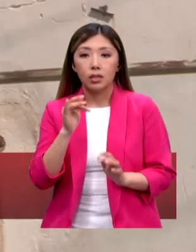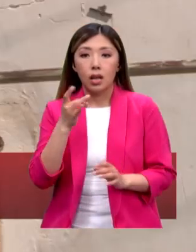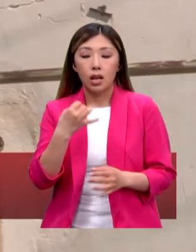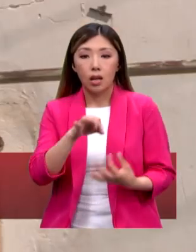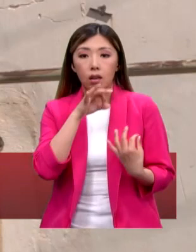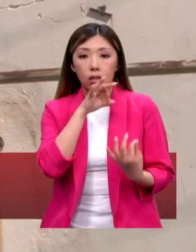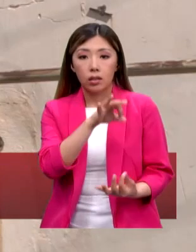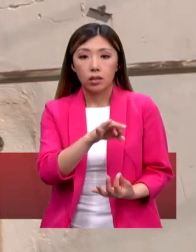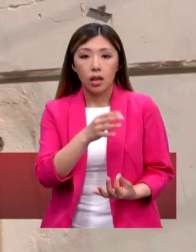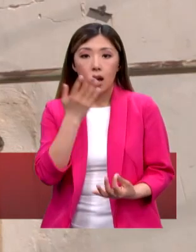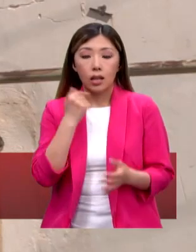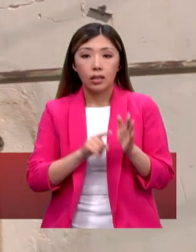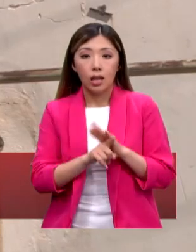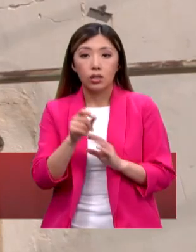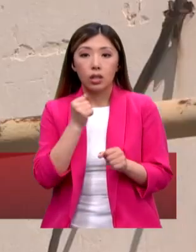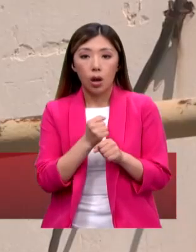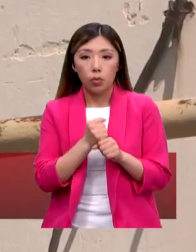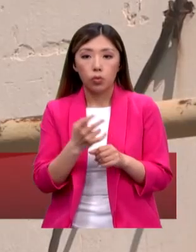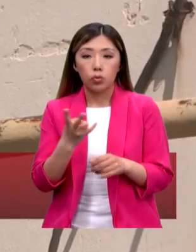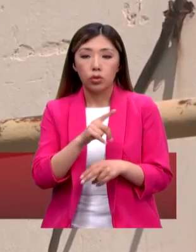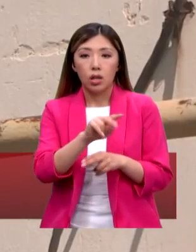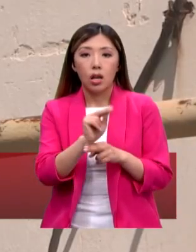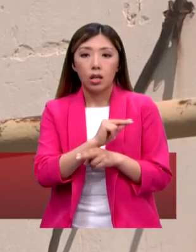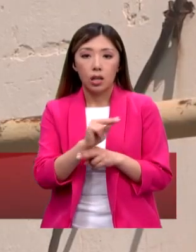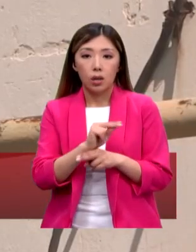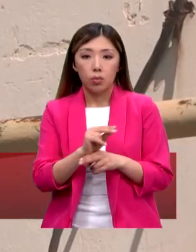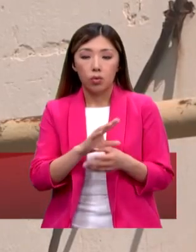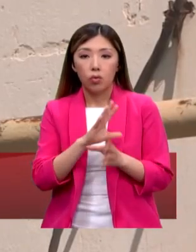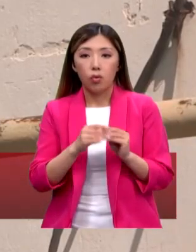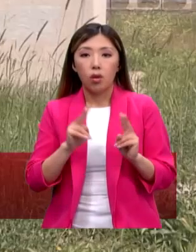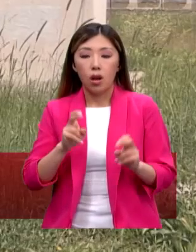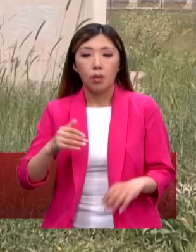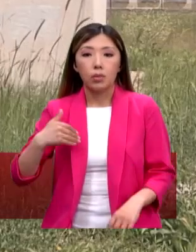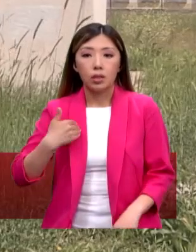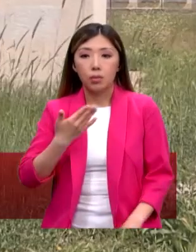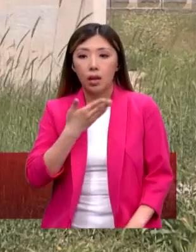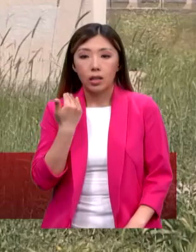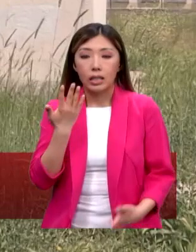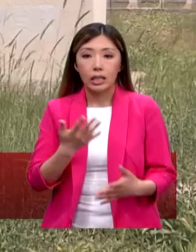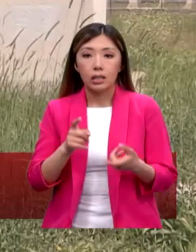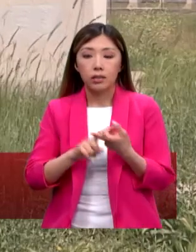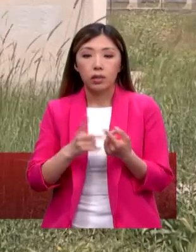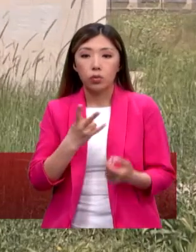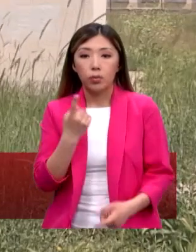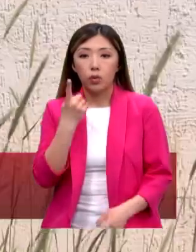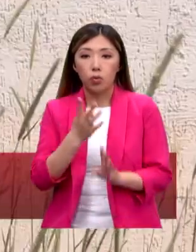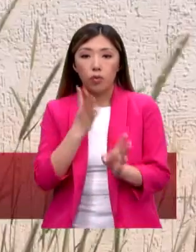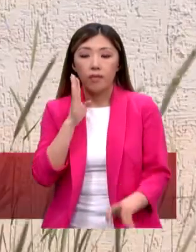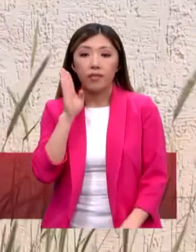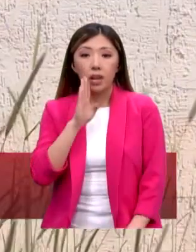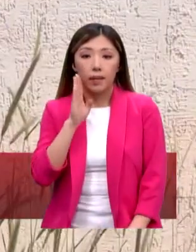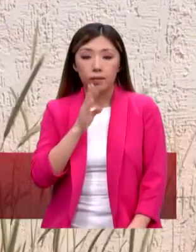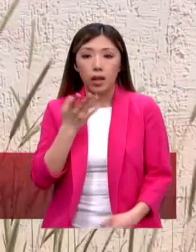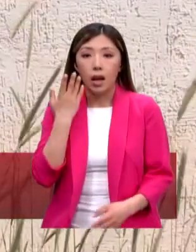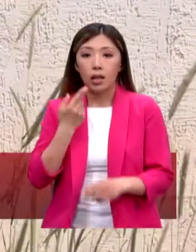их запустить, придется изрядно потратиться на ремонт. Но все это будет бесполезно, если к птицеферме не подведут воду. Сделать это местные